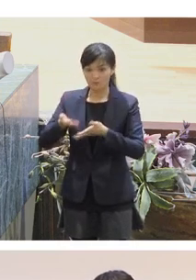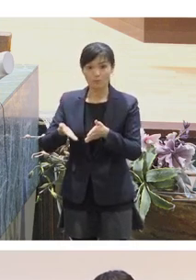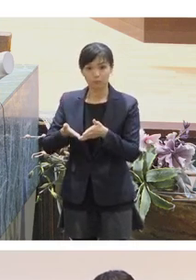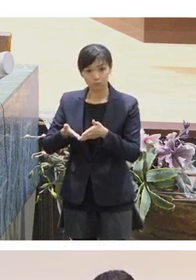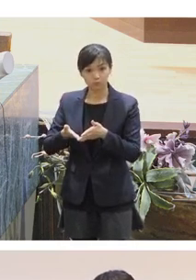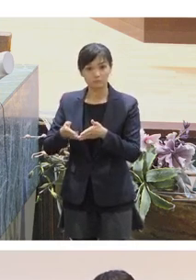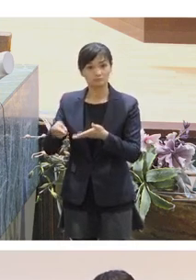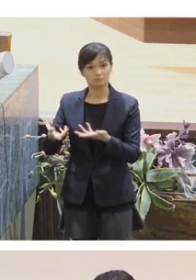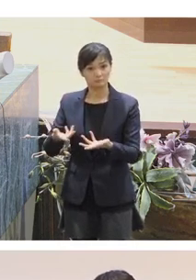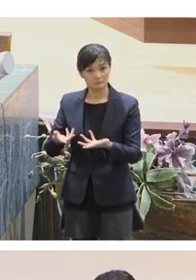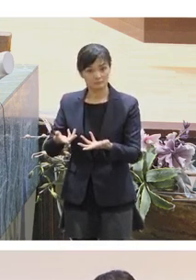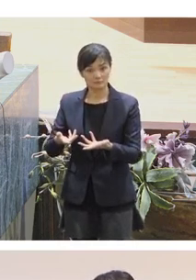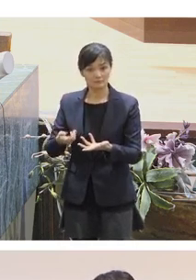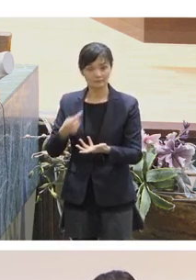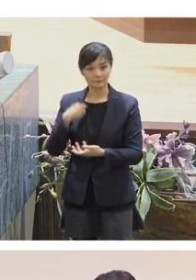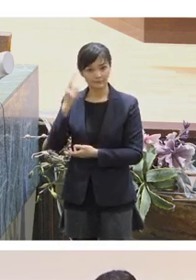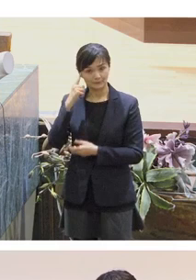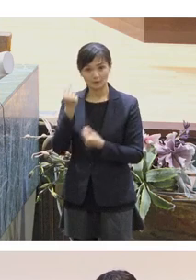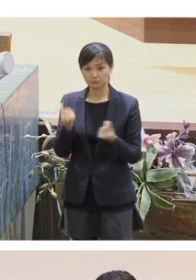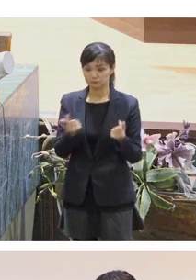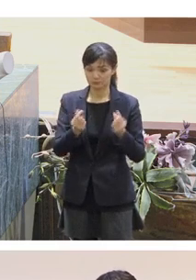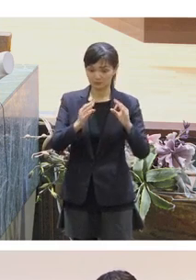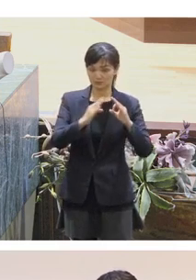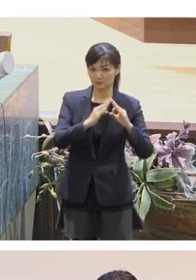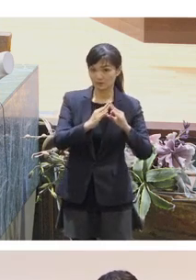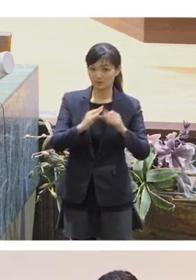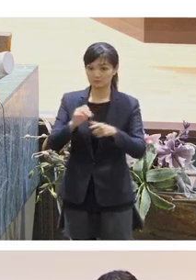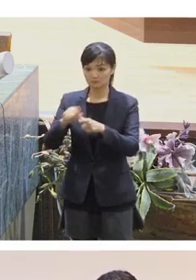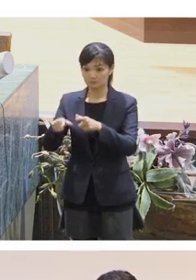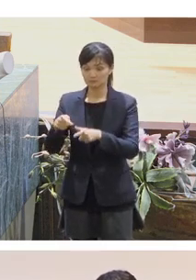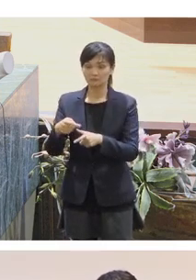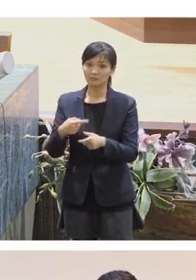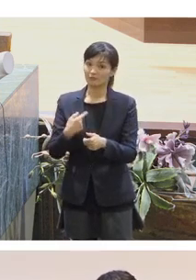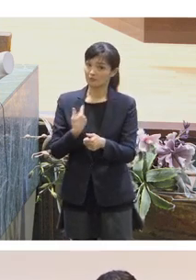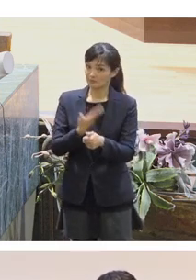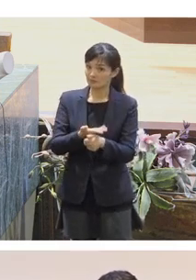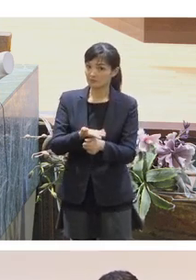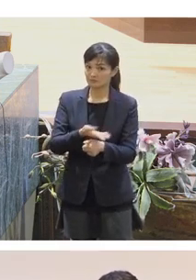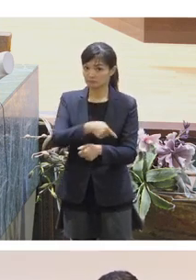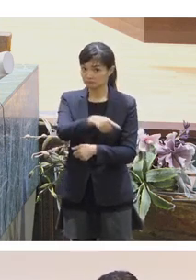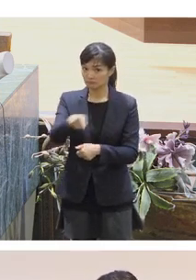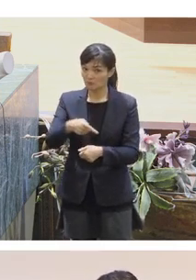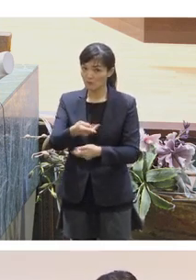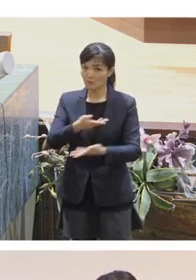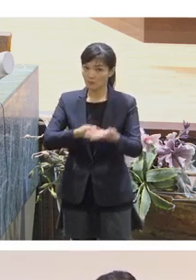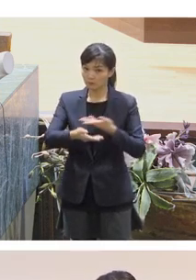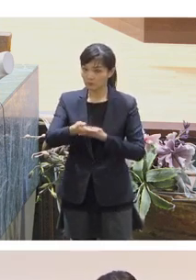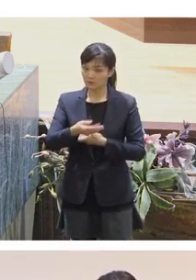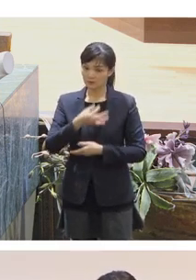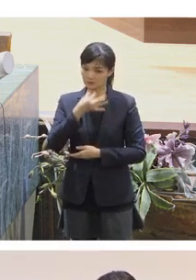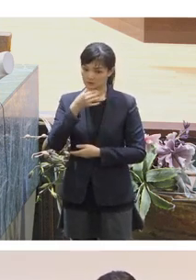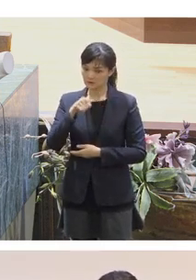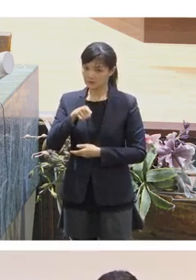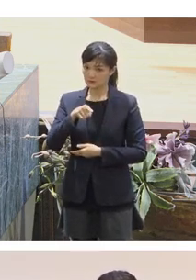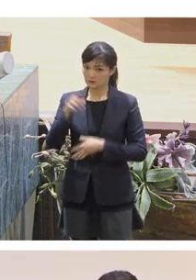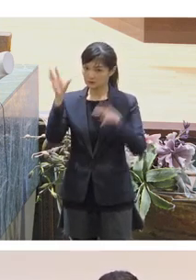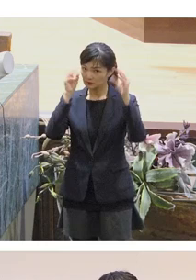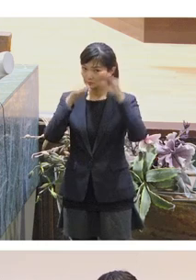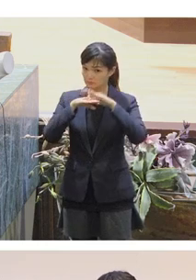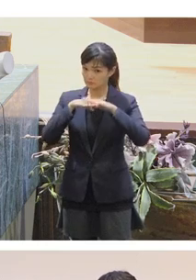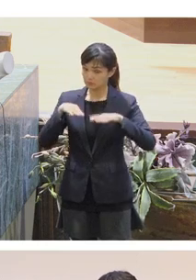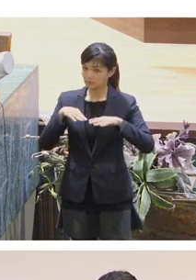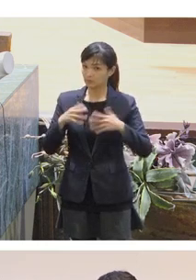会让像银行啊或者是其他的业者去使用，那这里面可能会有一些资安的问题等等等等